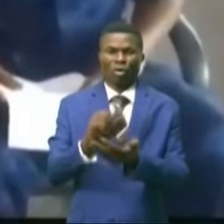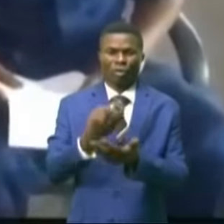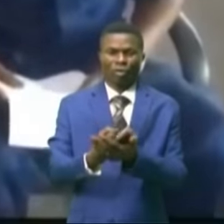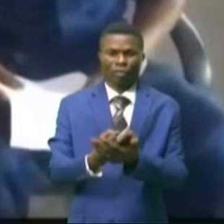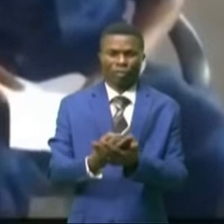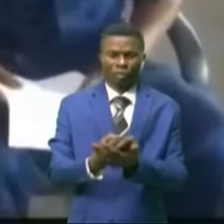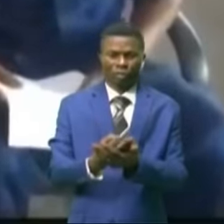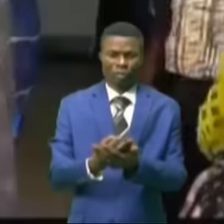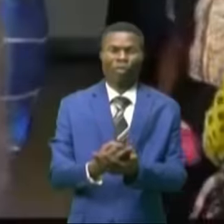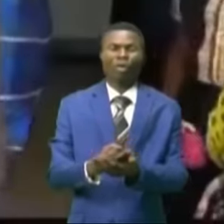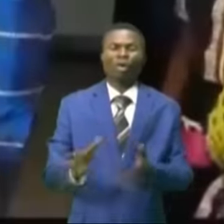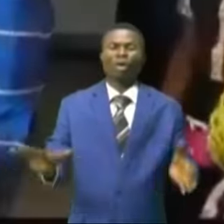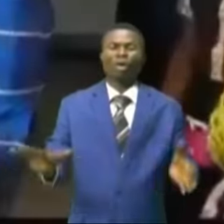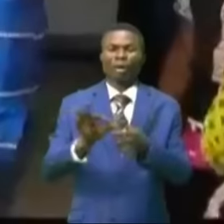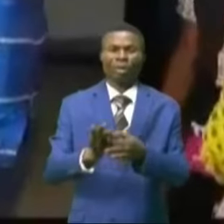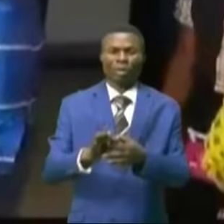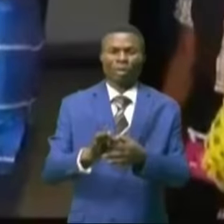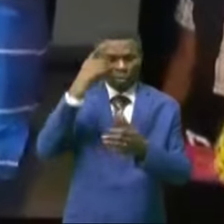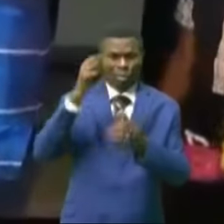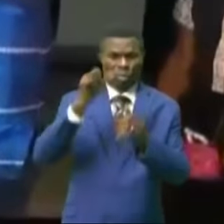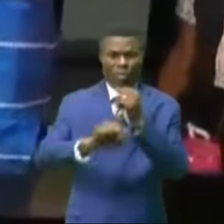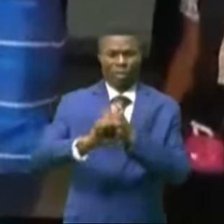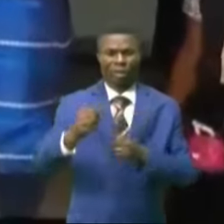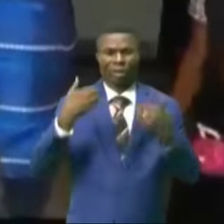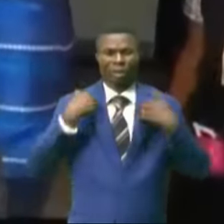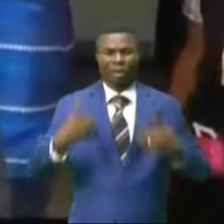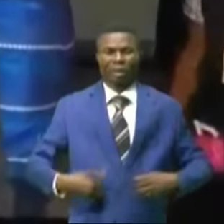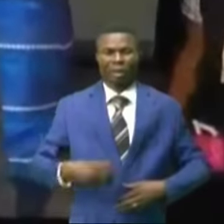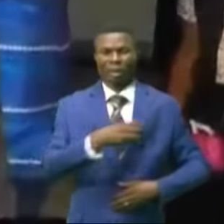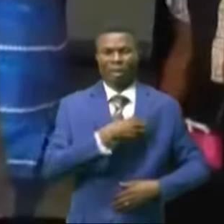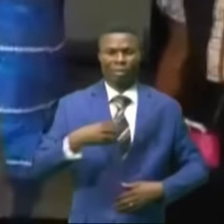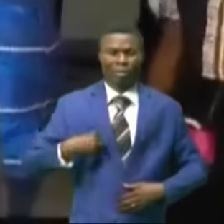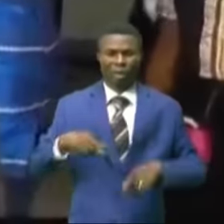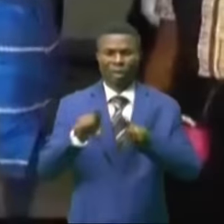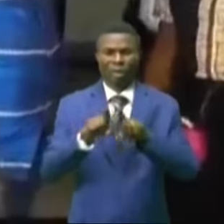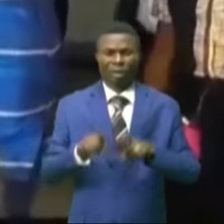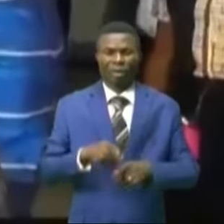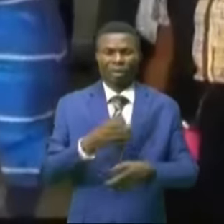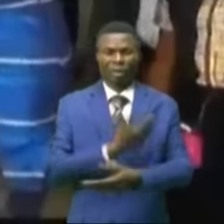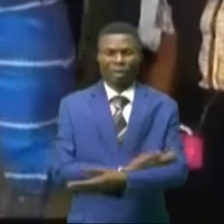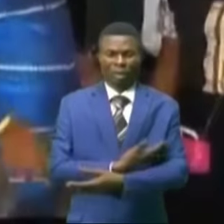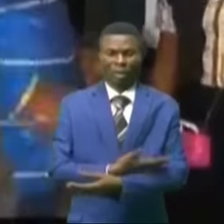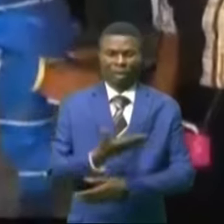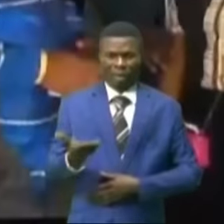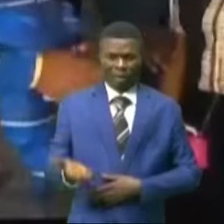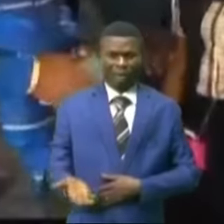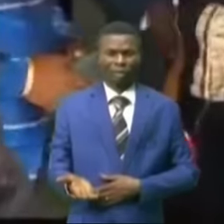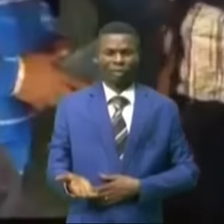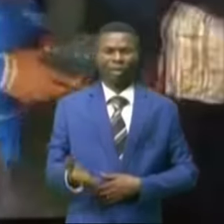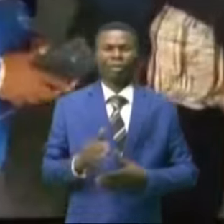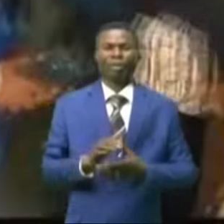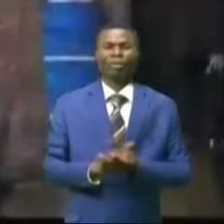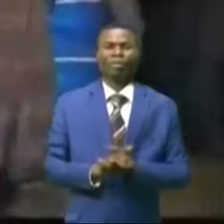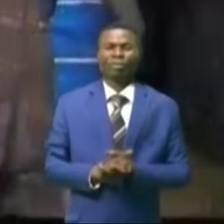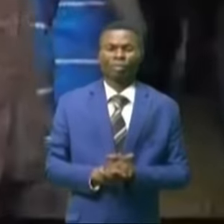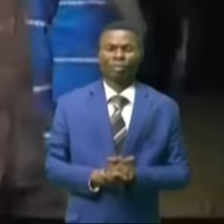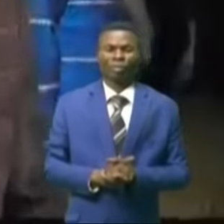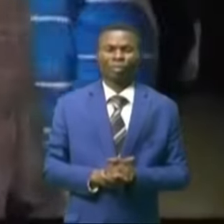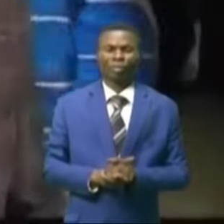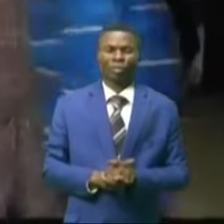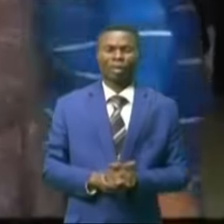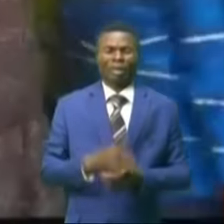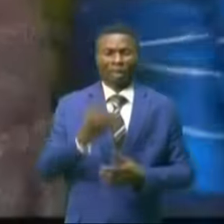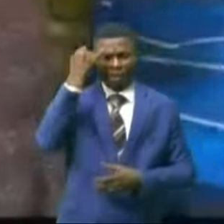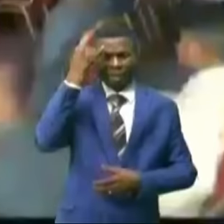solidarité pour la promotion de la santé de l'enfant, de la femme et enfant, ce qui est une bonne